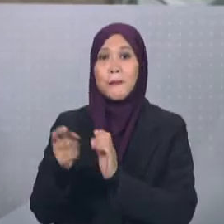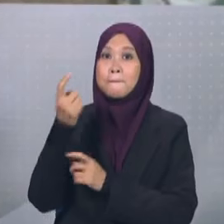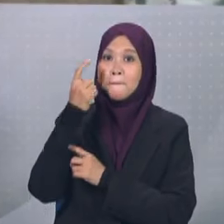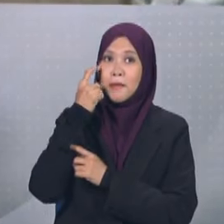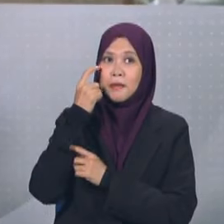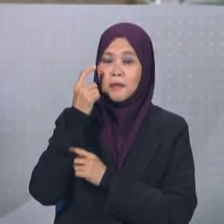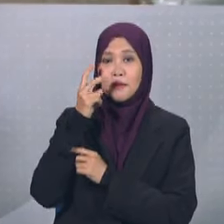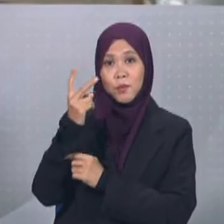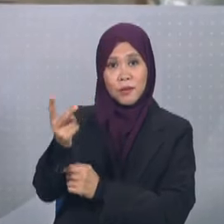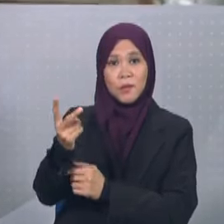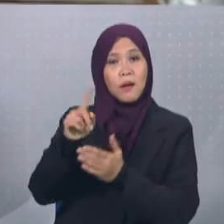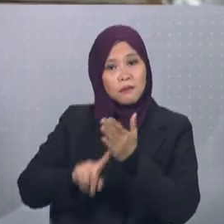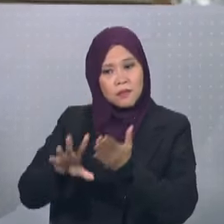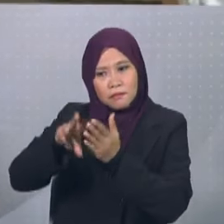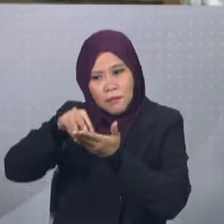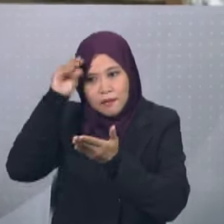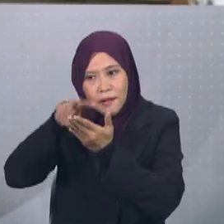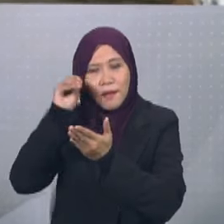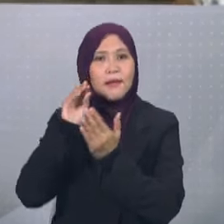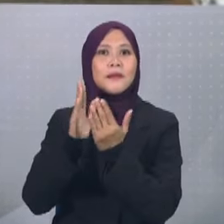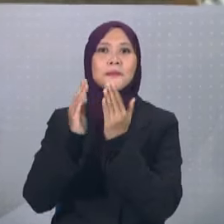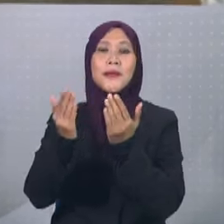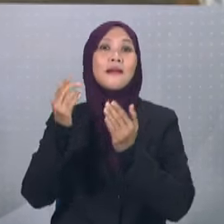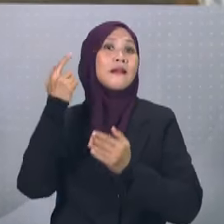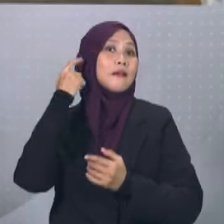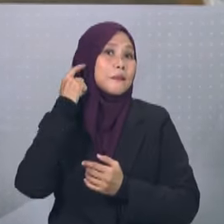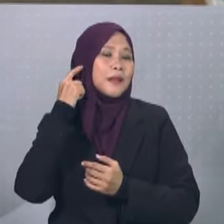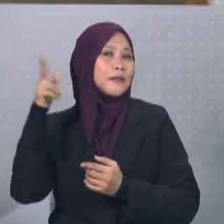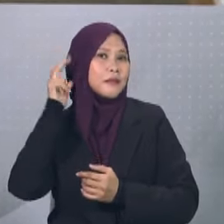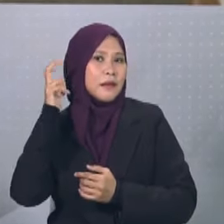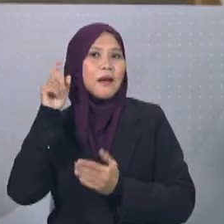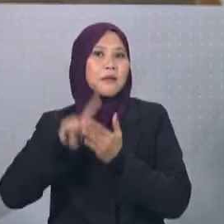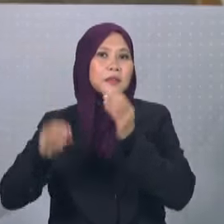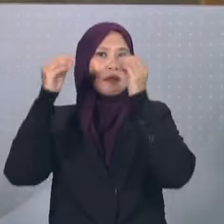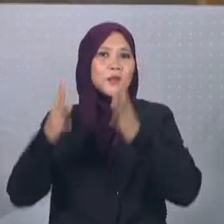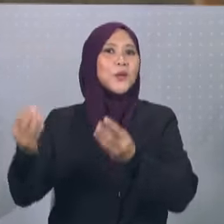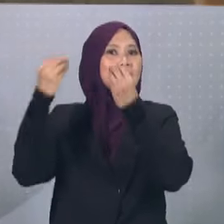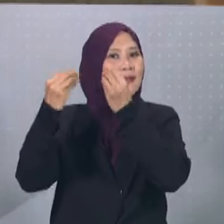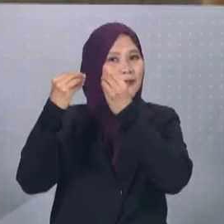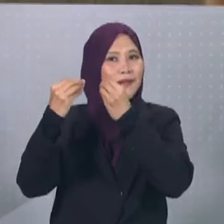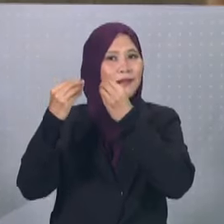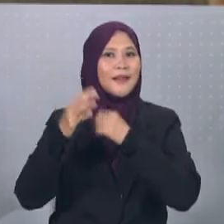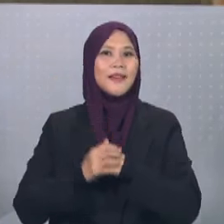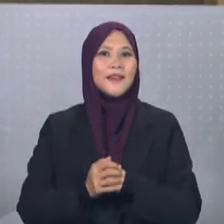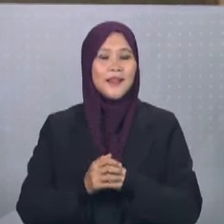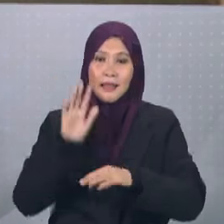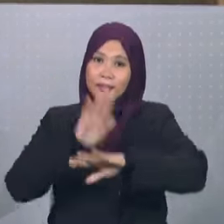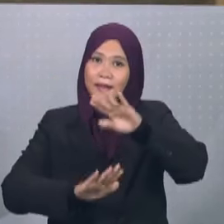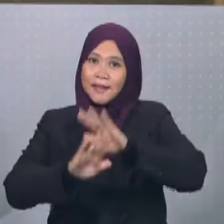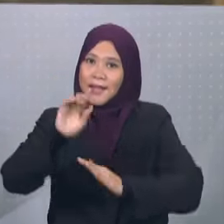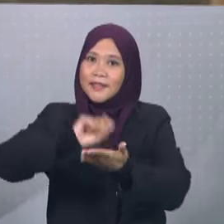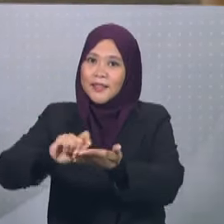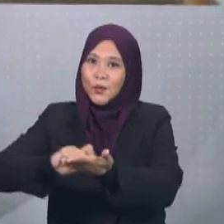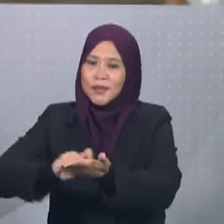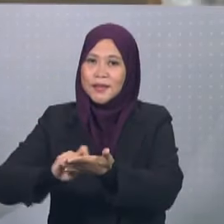untuk kita melihat apa yang cikgu ajar kat depan. Telinga untuk kita mendengar apa yang cikgu ajar. Dan tangan untuk kita